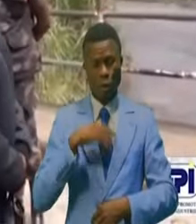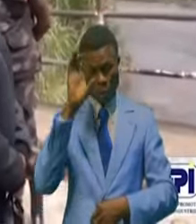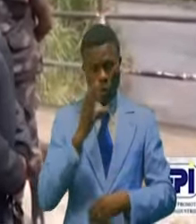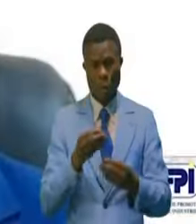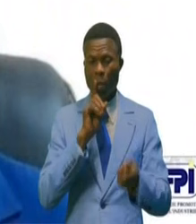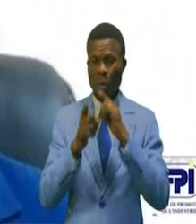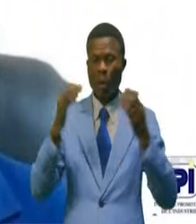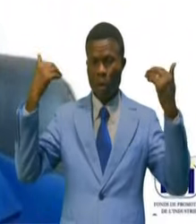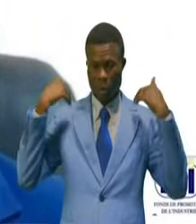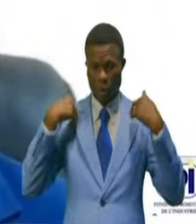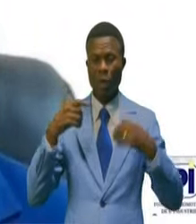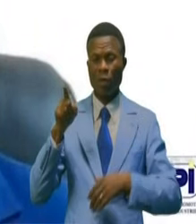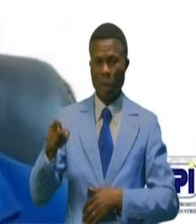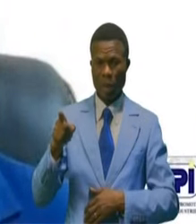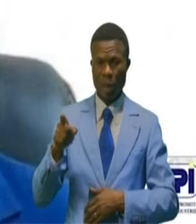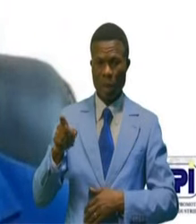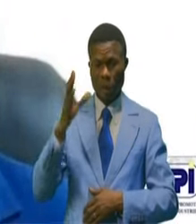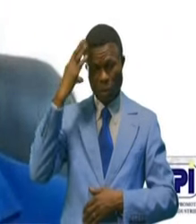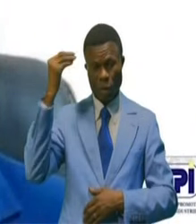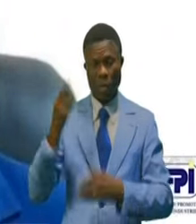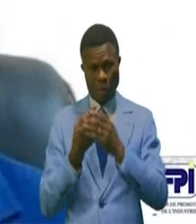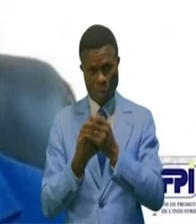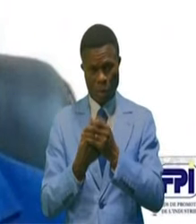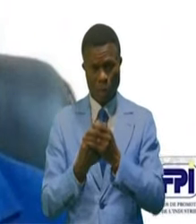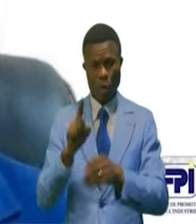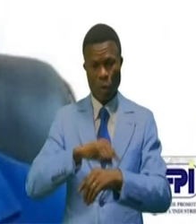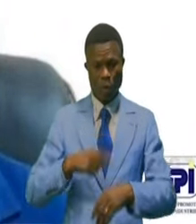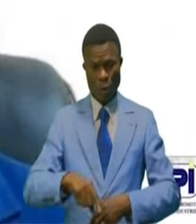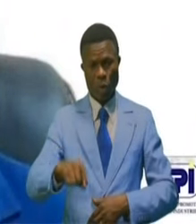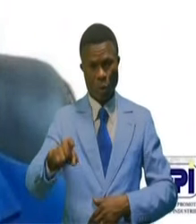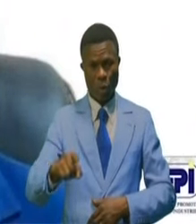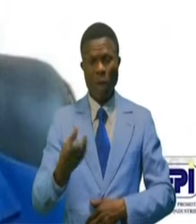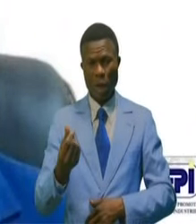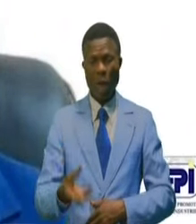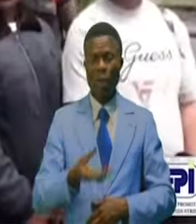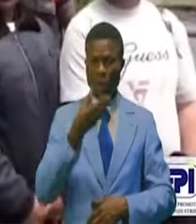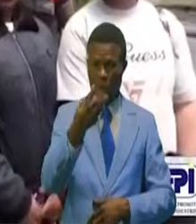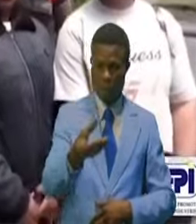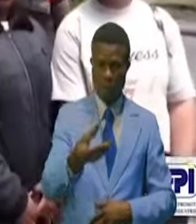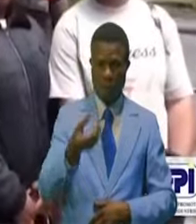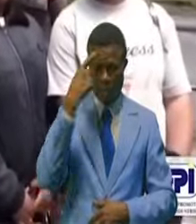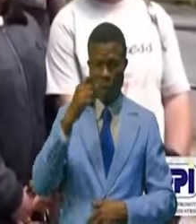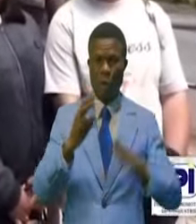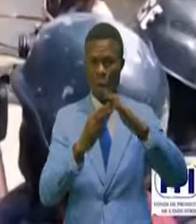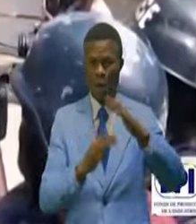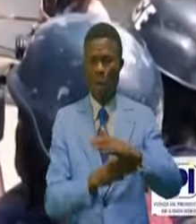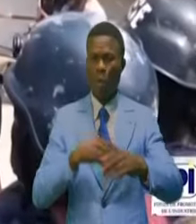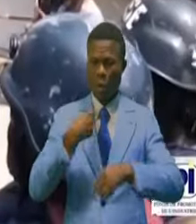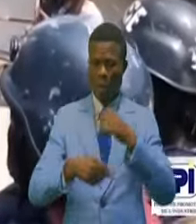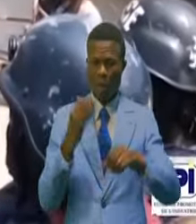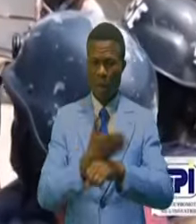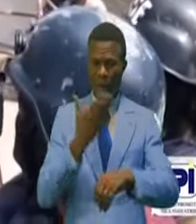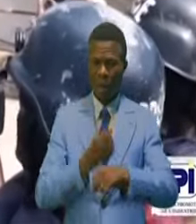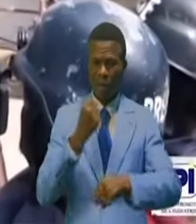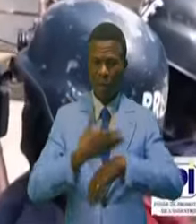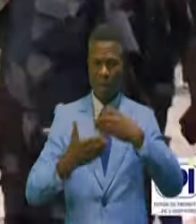la IRC au niveau du siège. J'espère que d'ici quelques jours, le financement pourra arriver pour que le pont soit réhabilité. Assuré